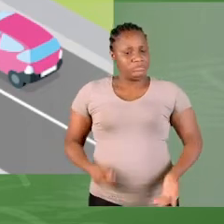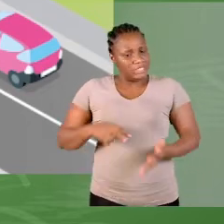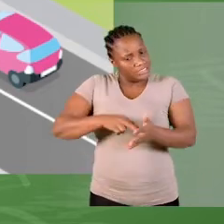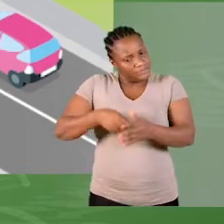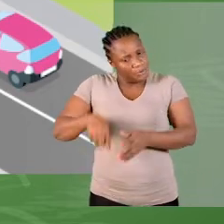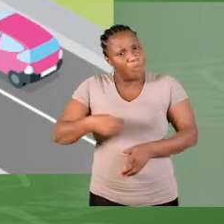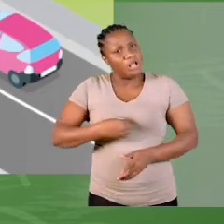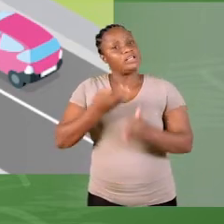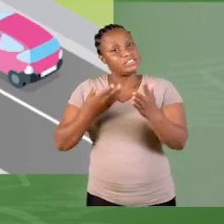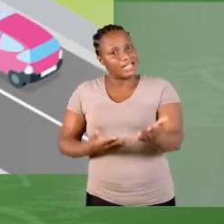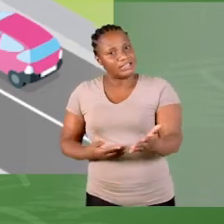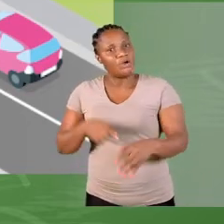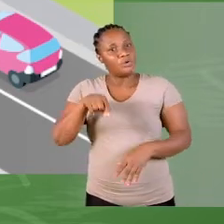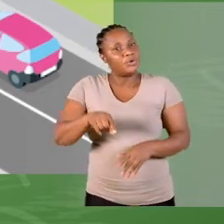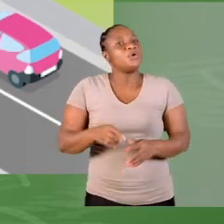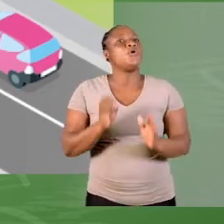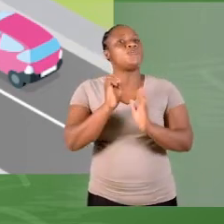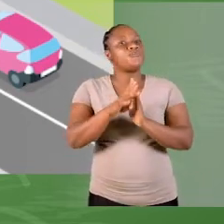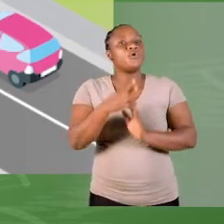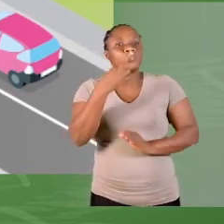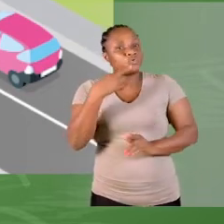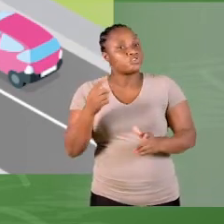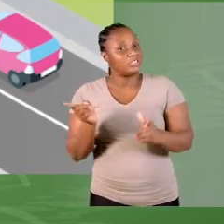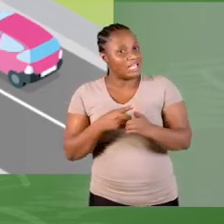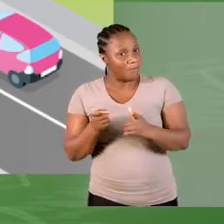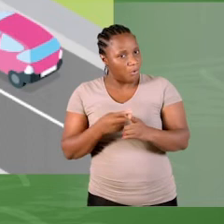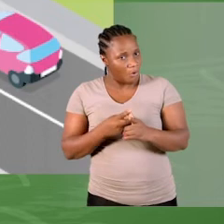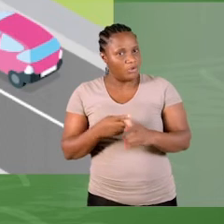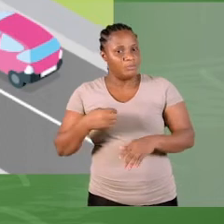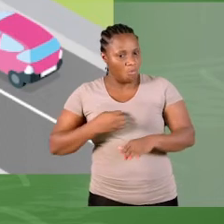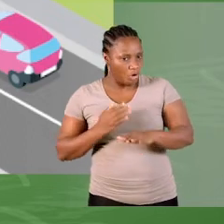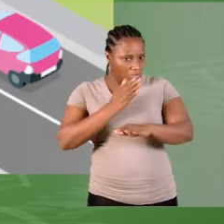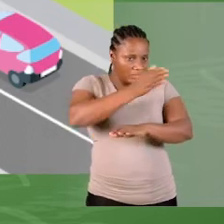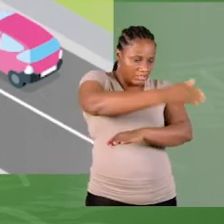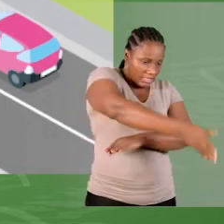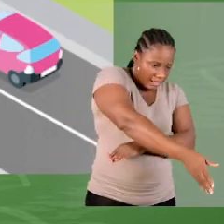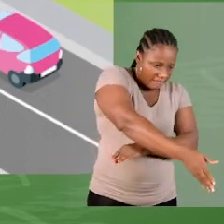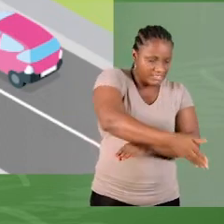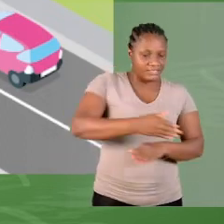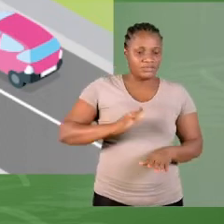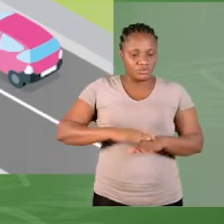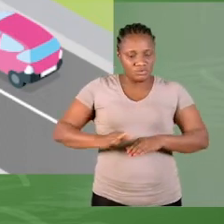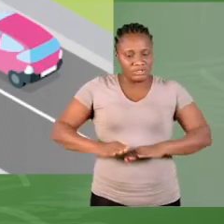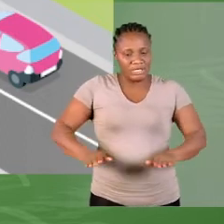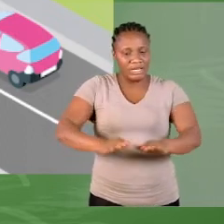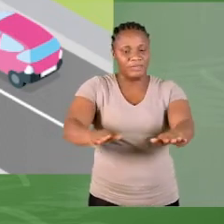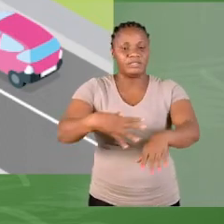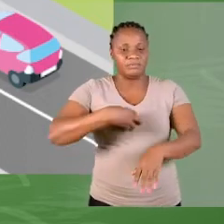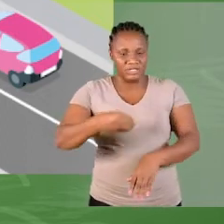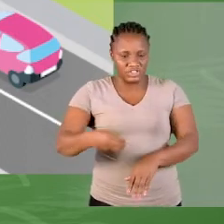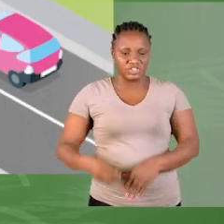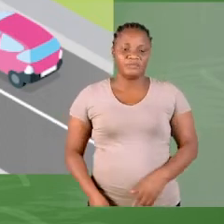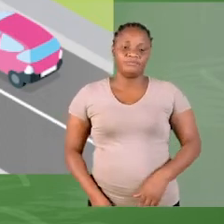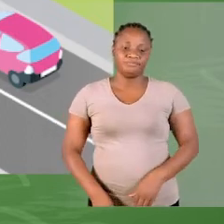soit rouge d'abord, je regarde à gauche et à droite s'il n'y a pas de voiture et je traverse la voie sur les bandes blanches. Arrivé au point